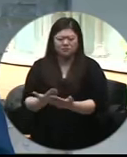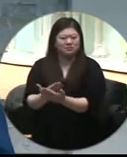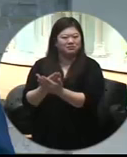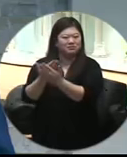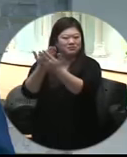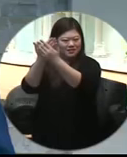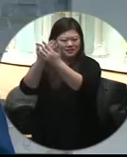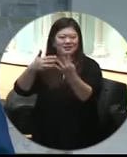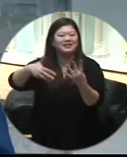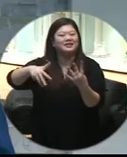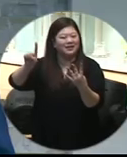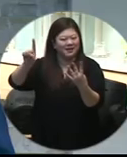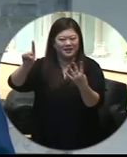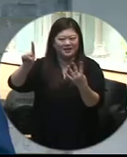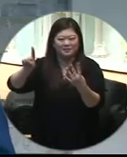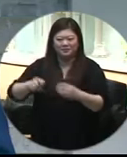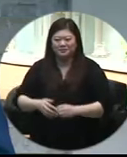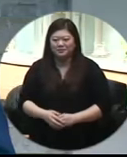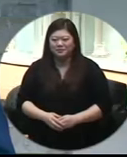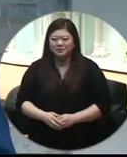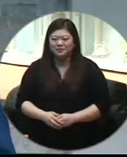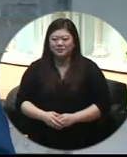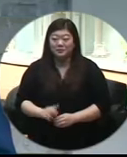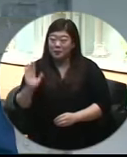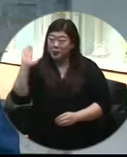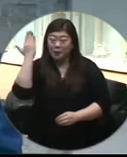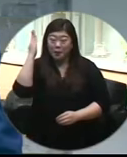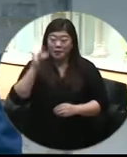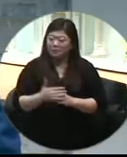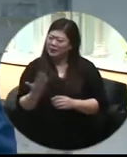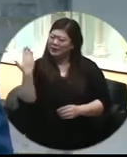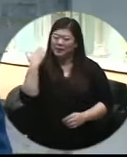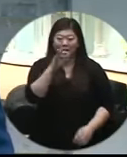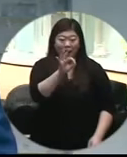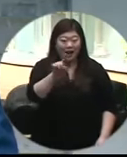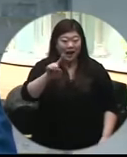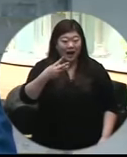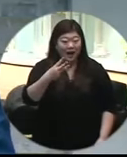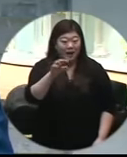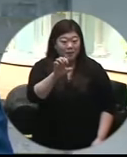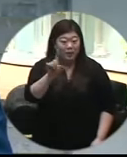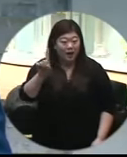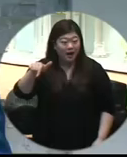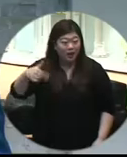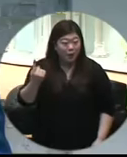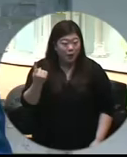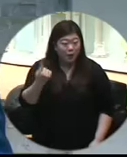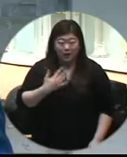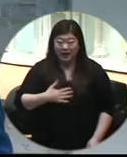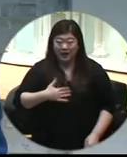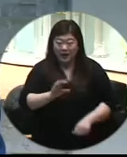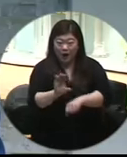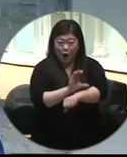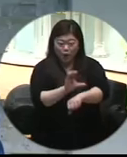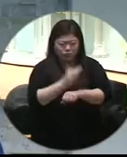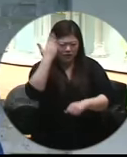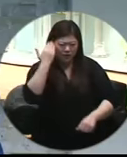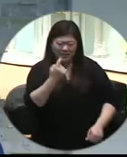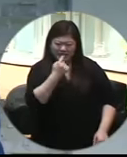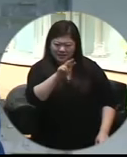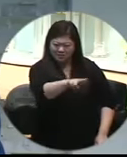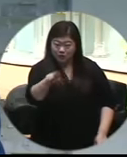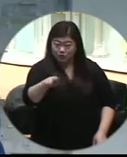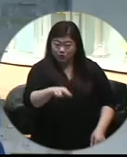설명하면 최근에 이제 바둑 대결로 잘 알려진 알파고 같은 그런 이제